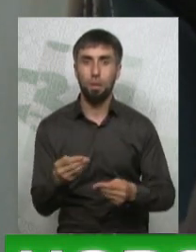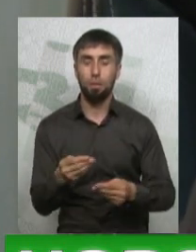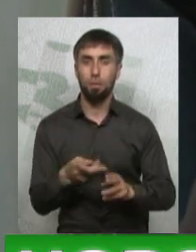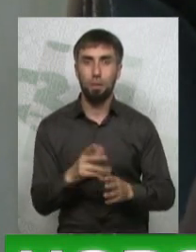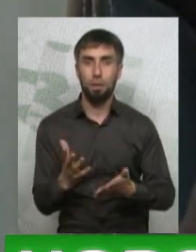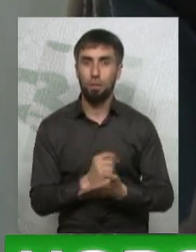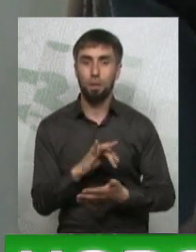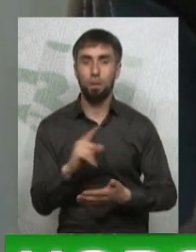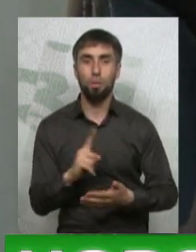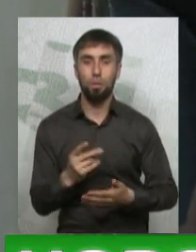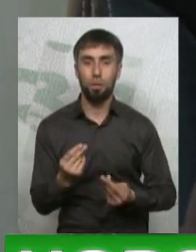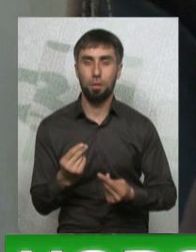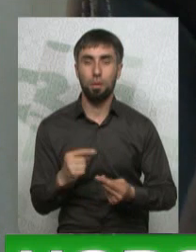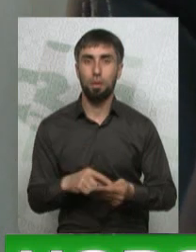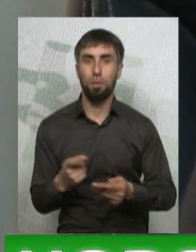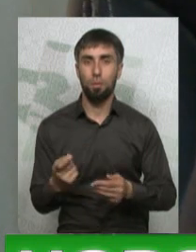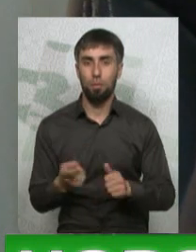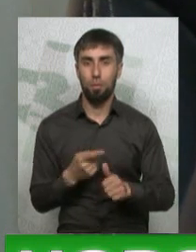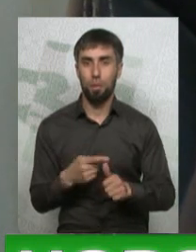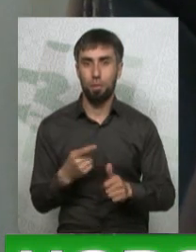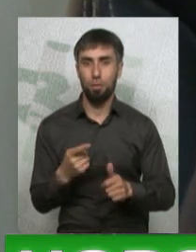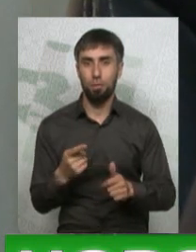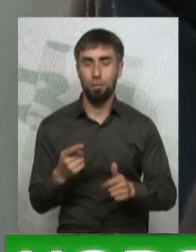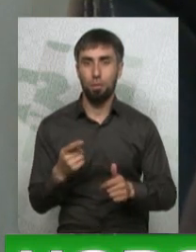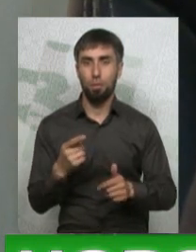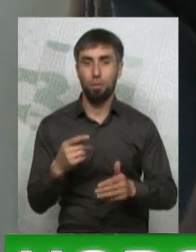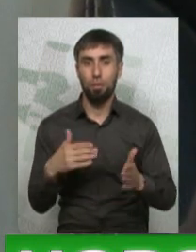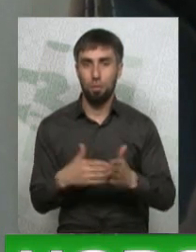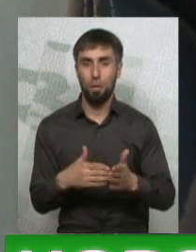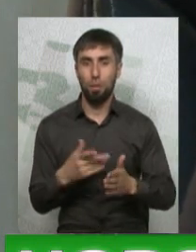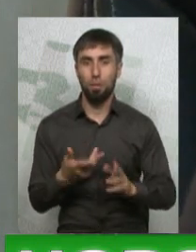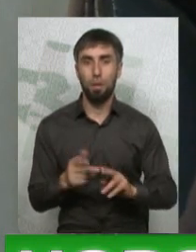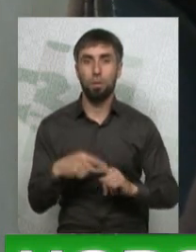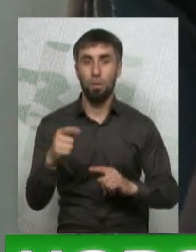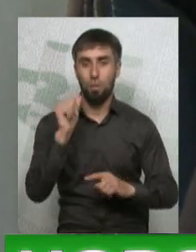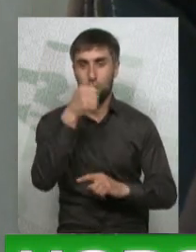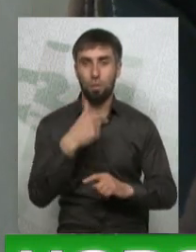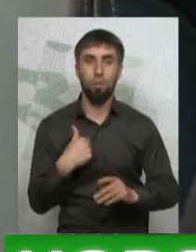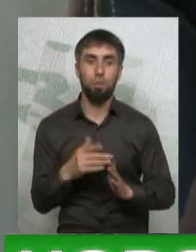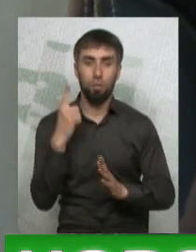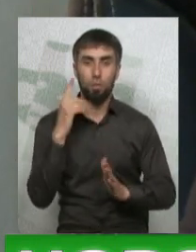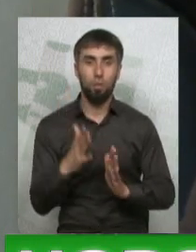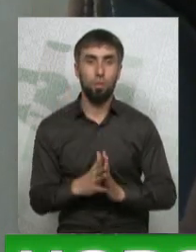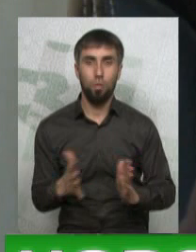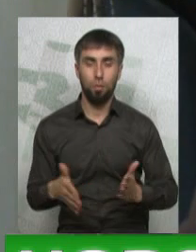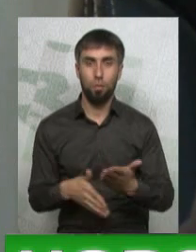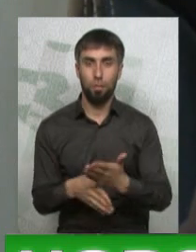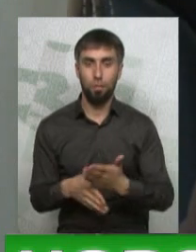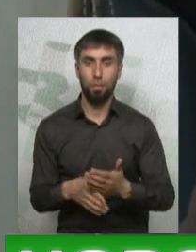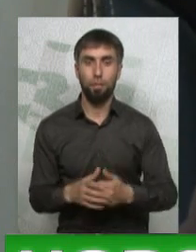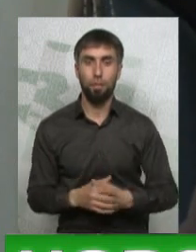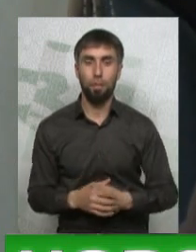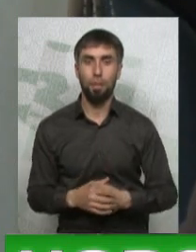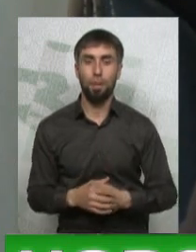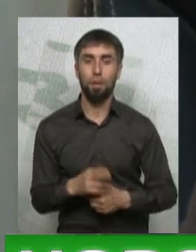в связи с тем, что средства ограничены. Ну, на следующем году надеемся на эту поддержку, докапитализацию. Ну, тем не менее, если